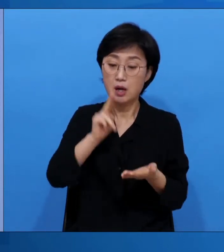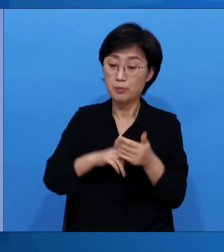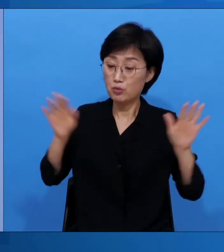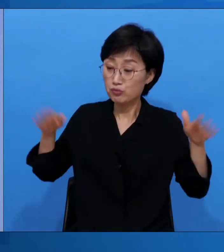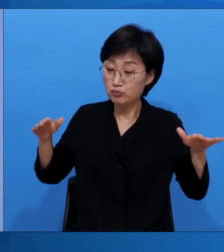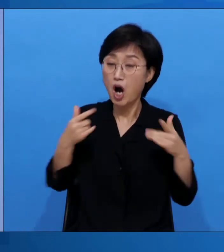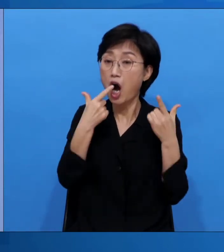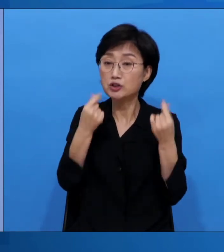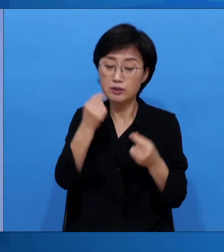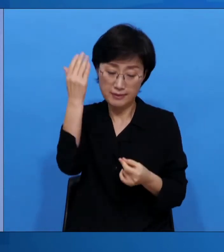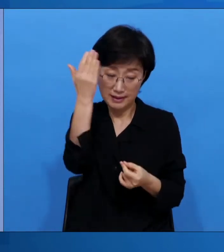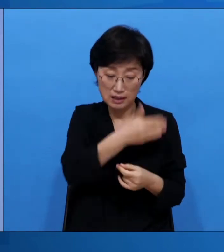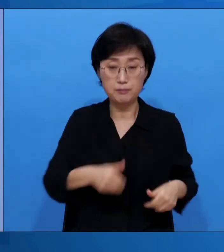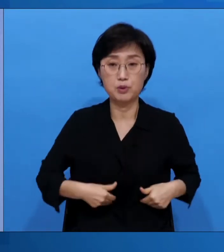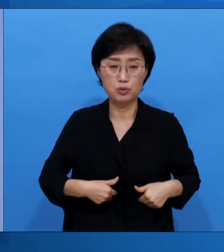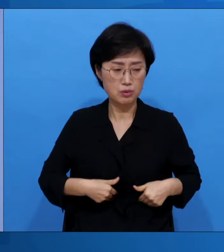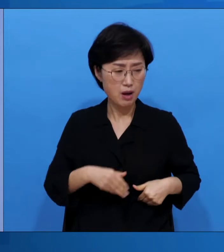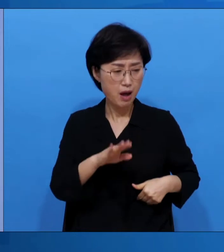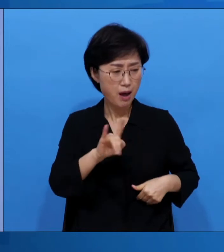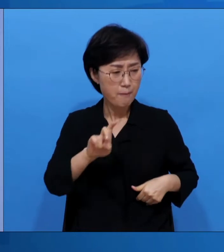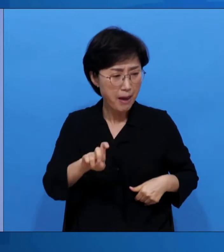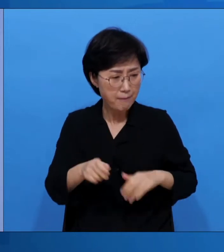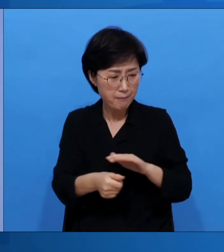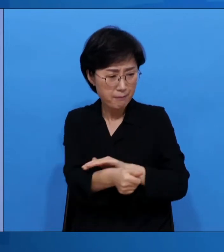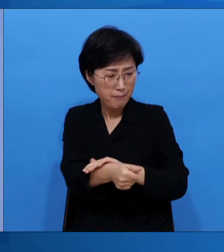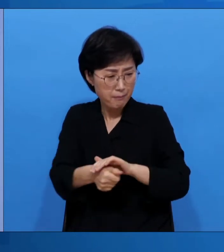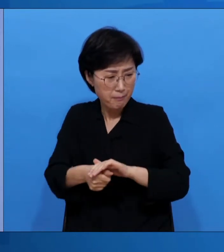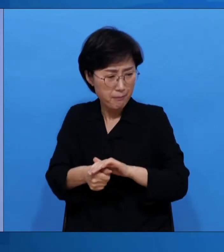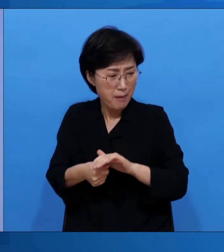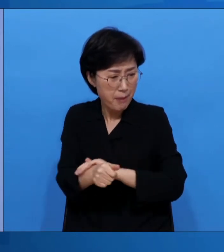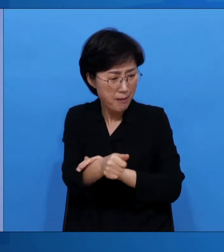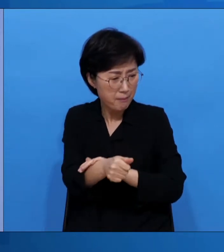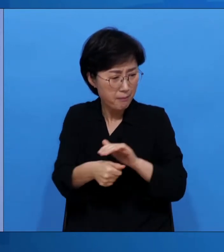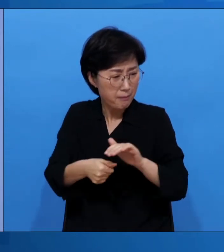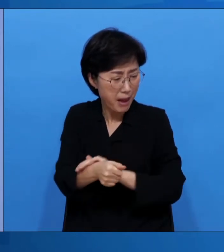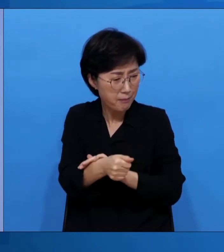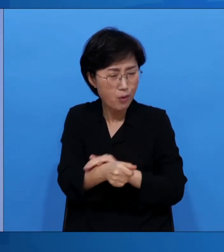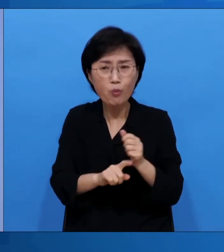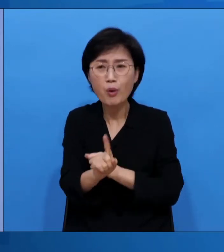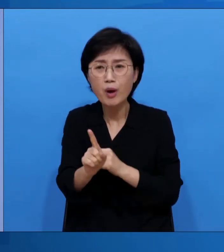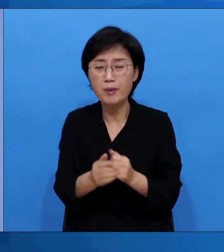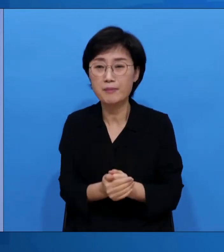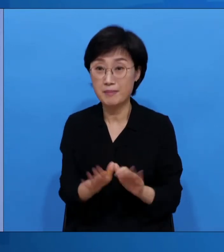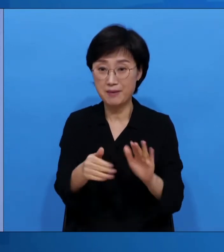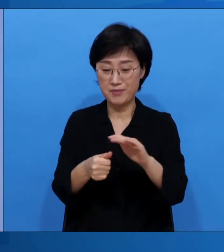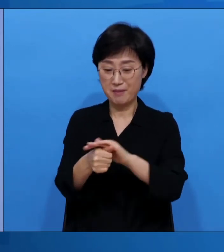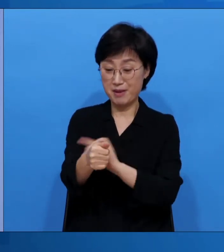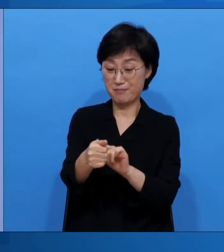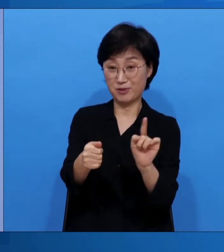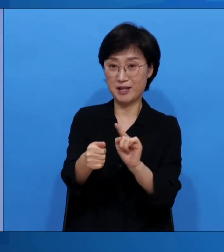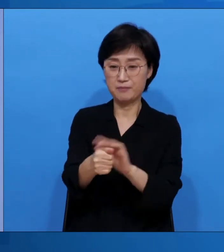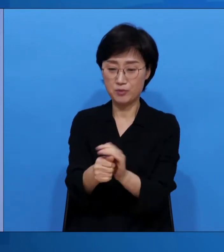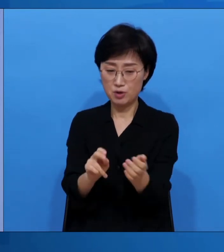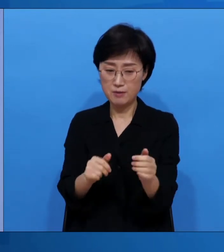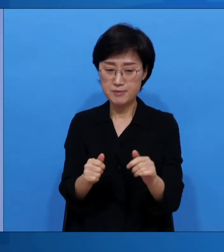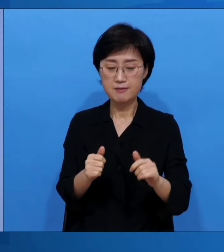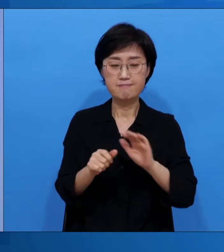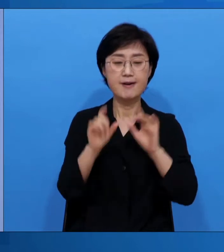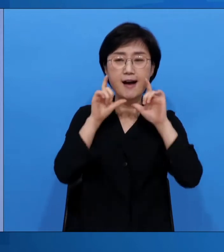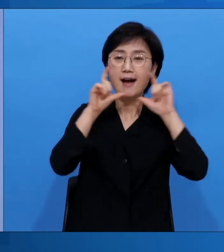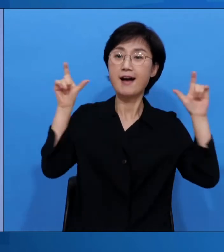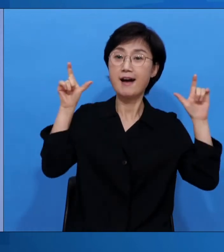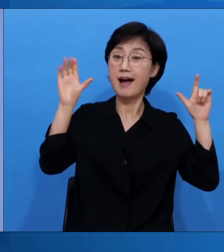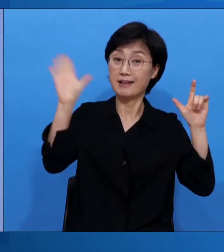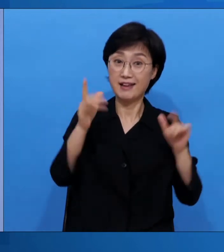징그러운 뱀처럼 하라고 합니까? And then why does it say to be cunning as 이게 간단해. serpents? 뱀은 숨어서 다녀요. We see that serpents, they go around in hiding.